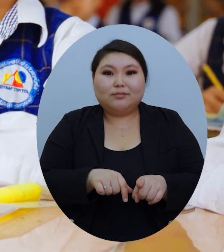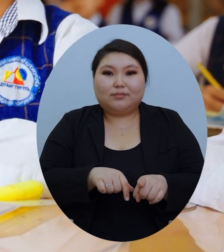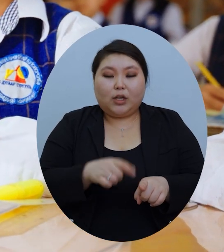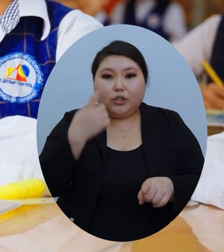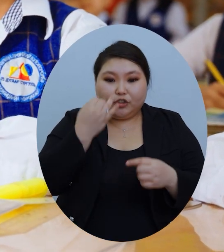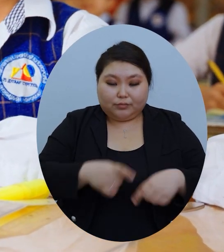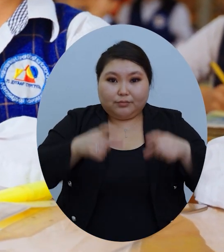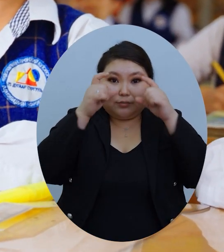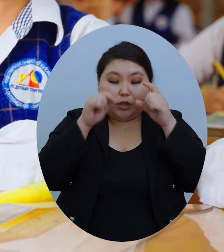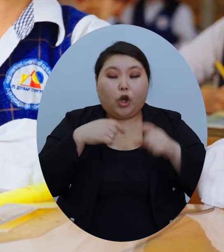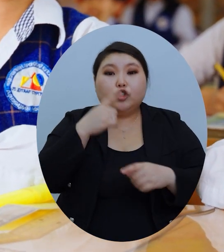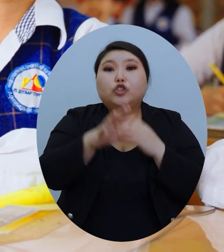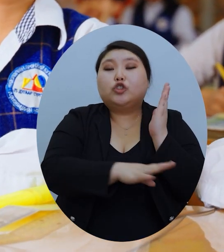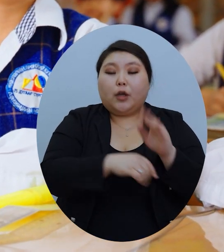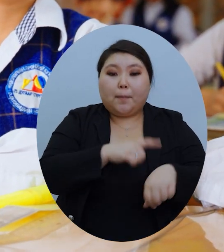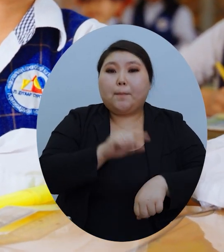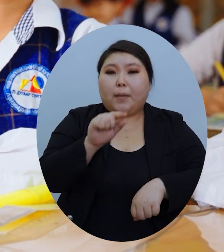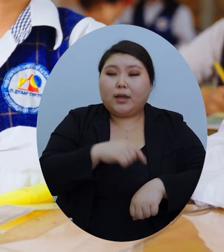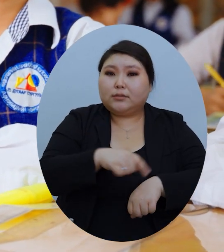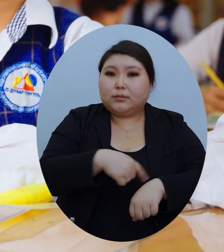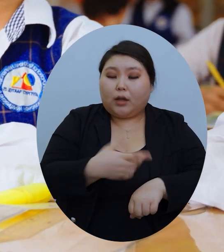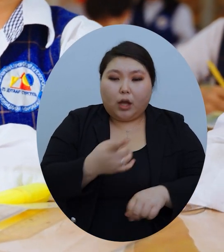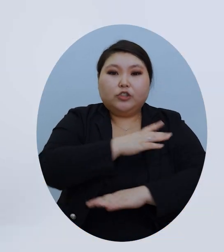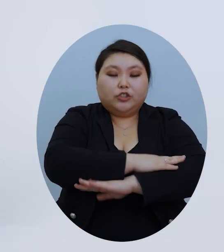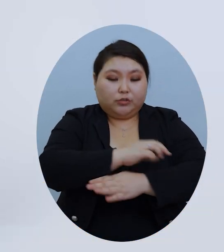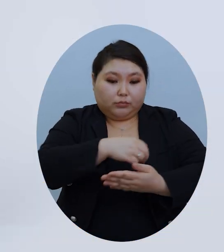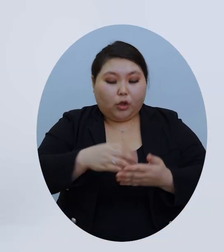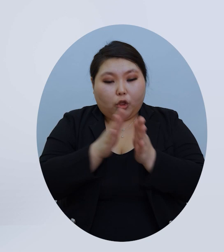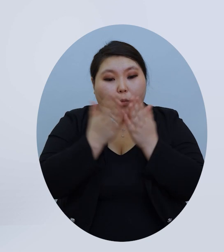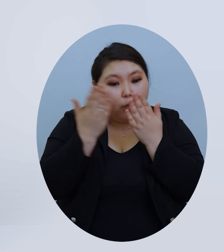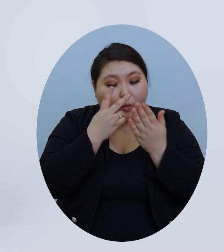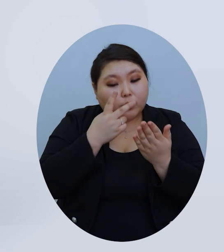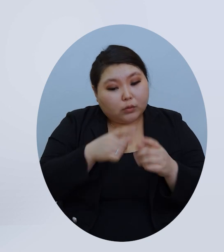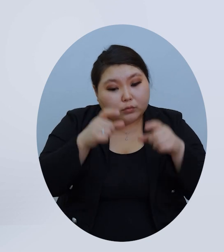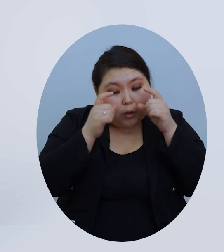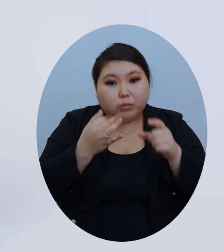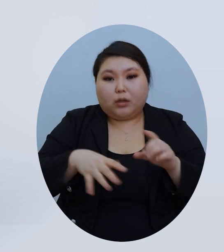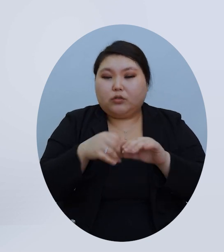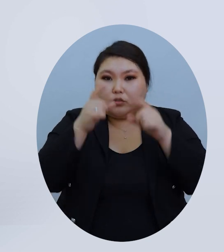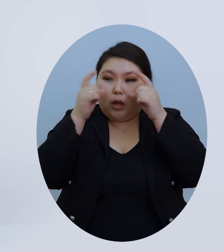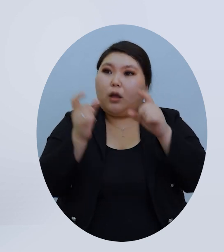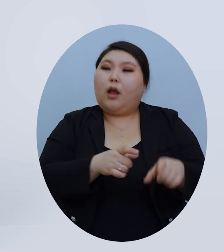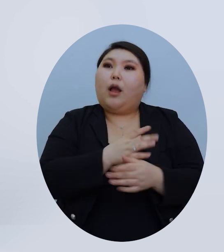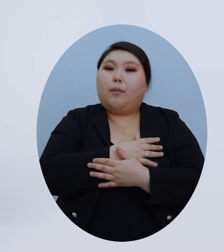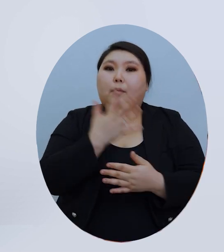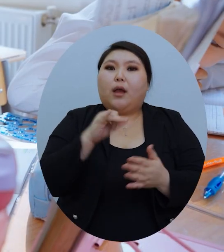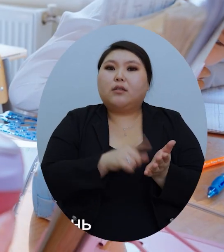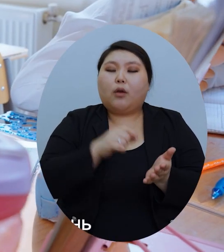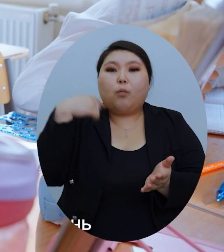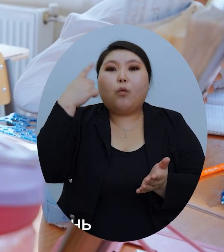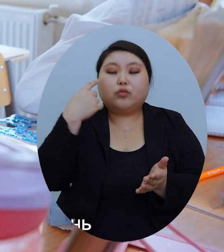буюу магадгүй зөвхөн хичээл хийх, ном унших үедээ зөөгээд бусад үед нь шилээ авч амрааж байх хэрэгтэй гэж боддог. Энэ нь бас буруу ойлголт